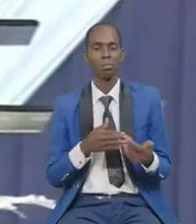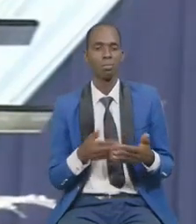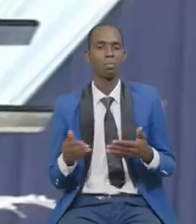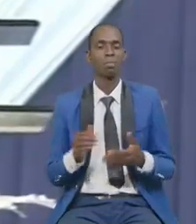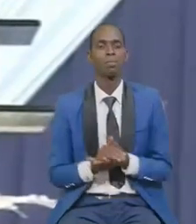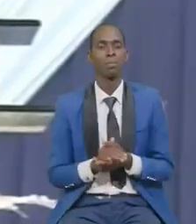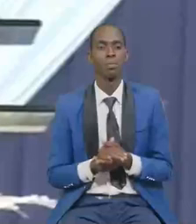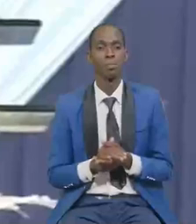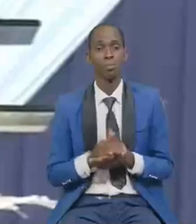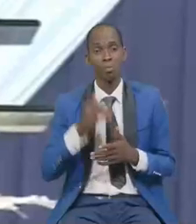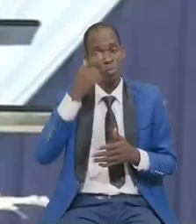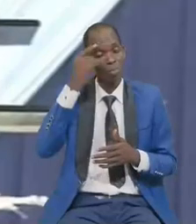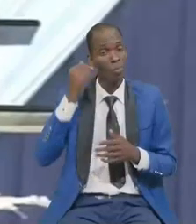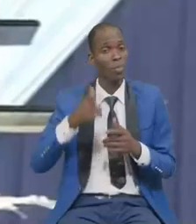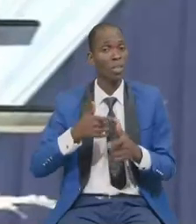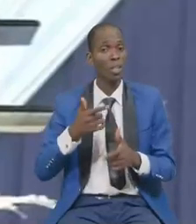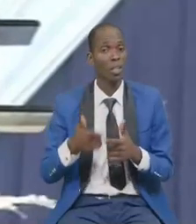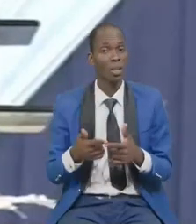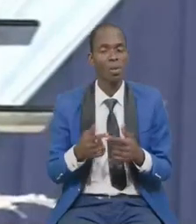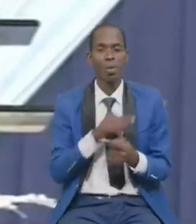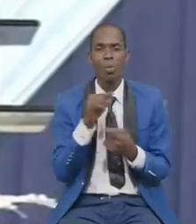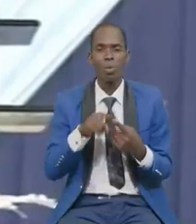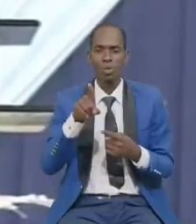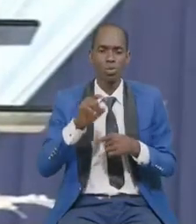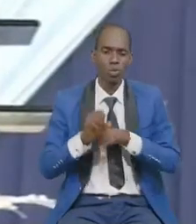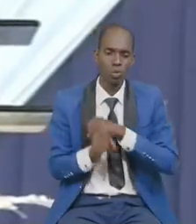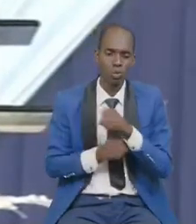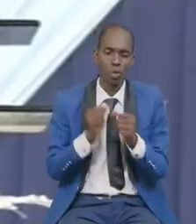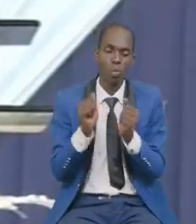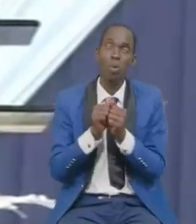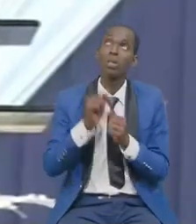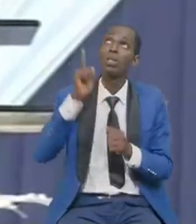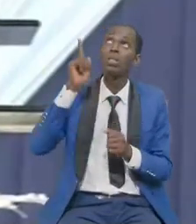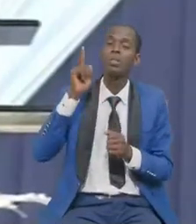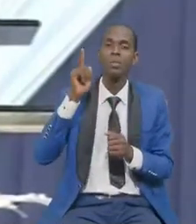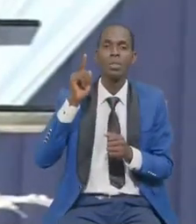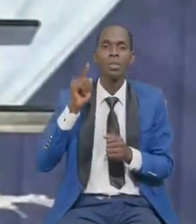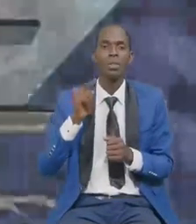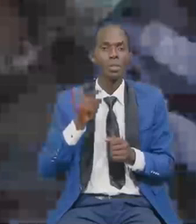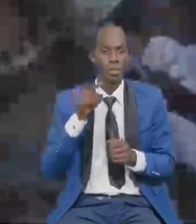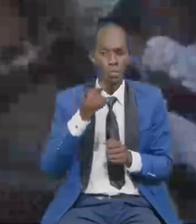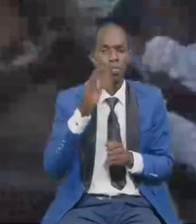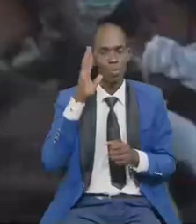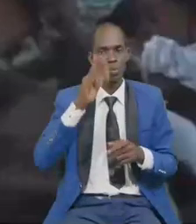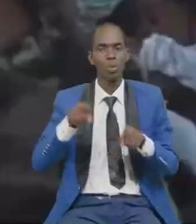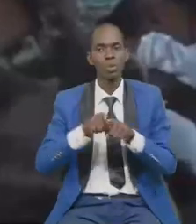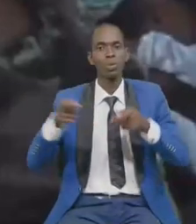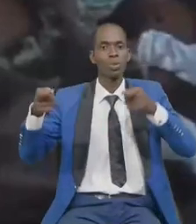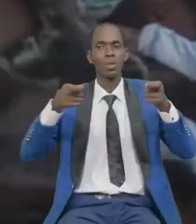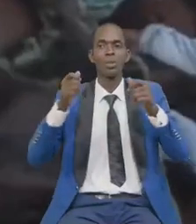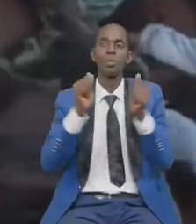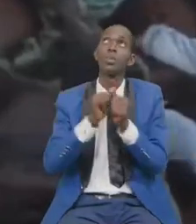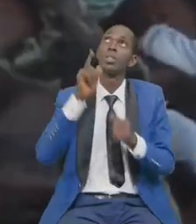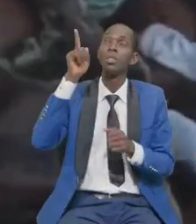Parce qu'alors, quand tu souffres avec lui, tu régneras avec lui. J'ai dit, tu